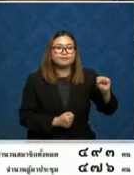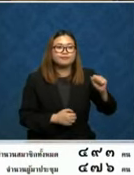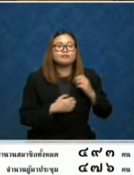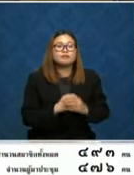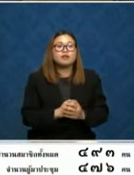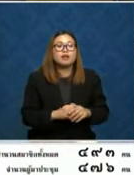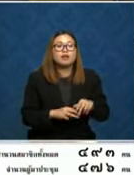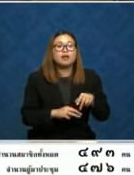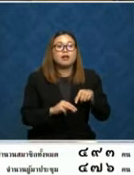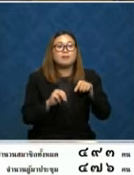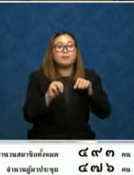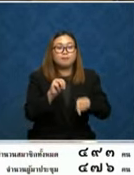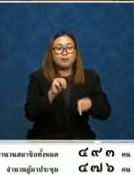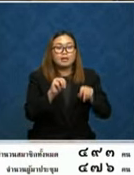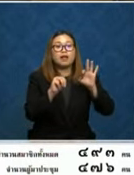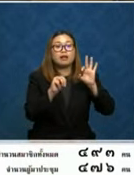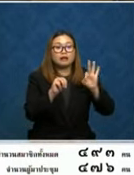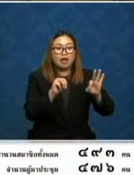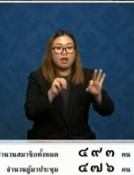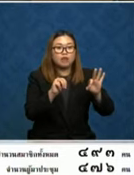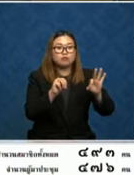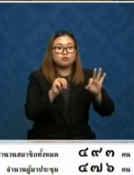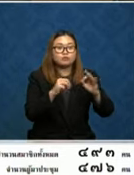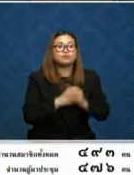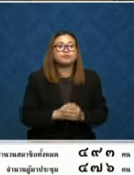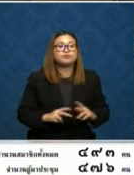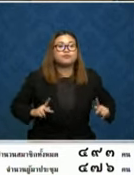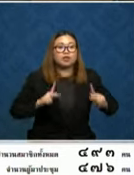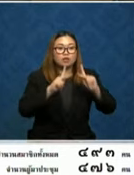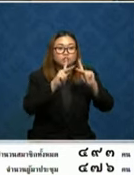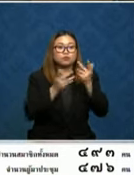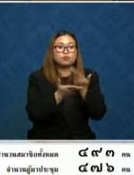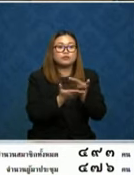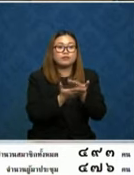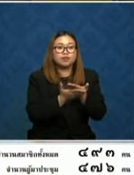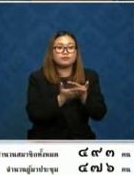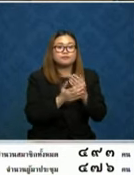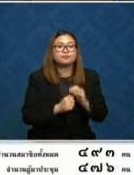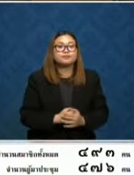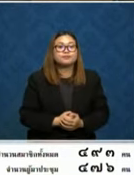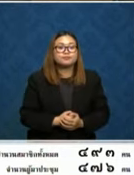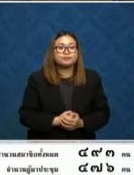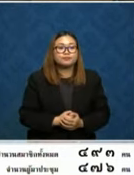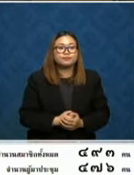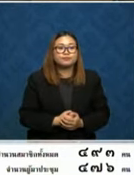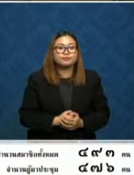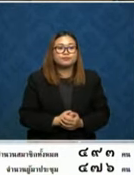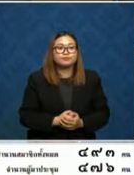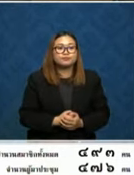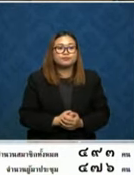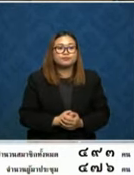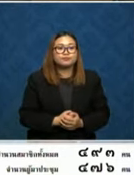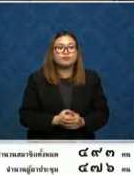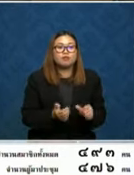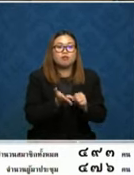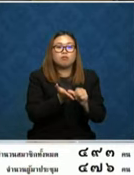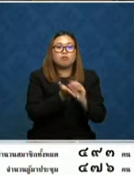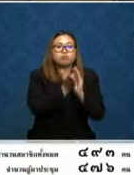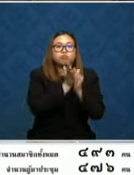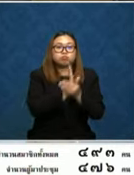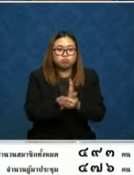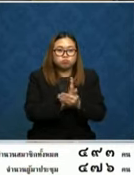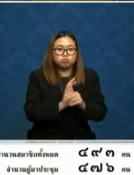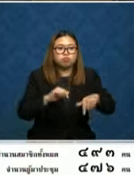ครับของกระทรวงมาตรา9นะครับของกระทรวงการคลังครับที่ปรับลดงบประมาณ